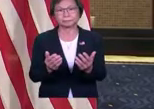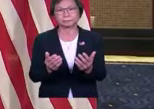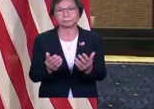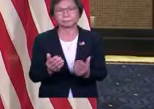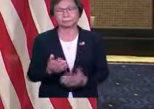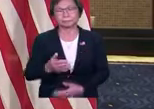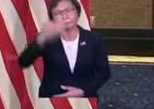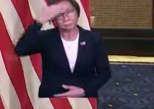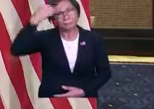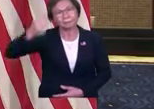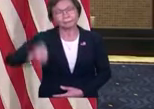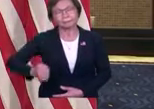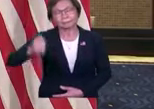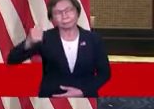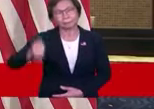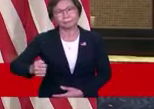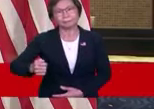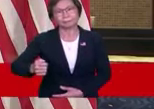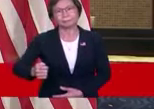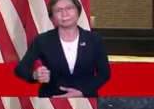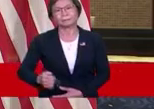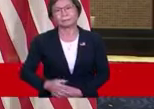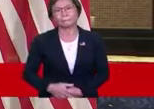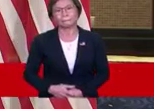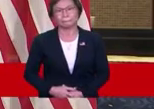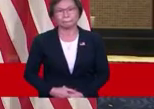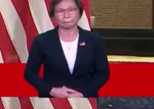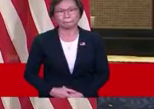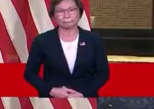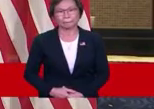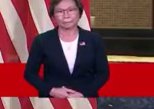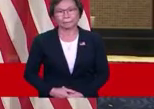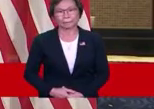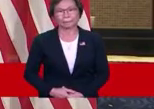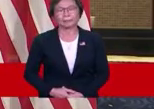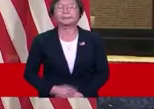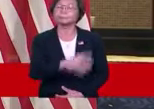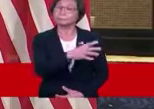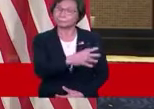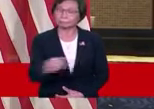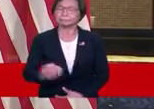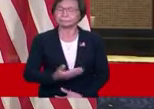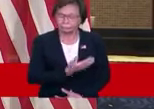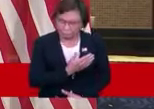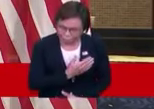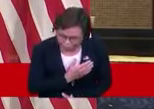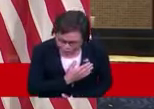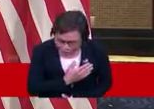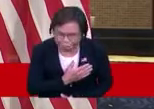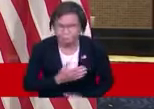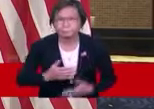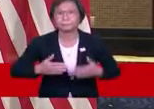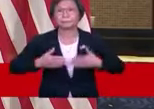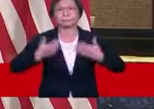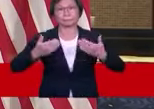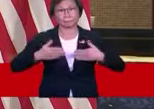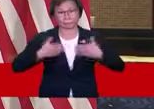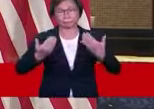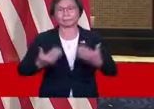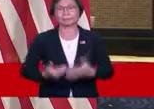Hai assalamualaikum warahmatullahi wabarakatuh dan salam sejahtera